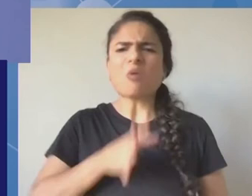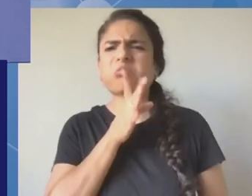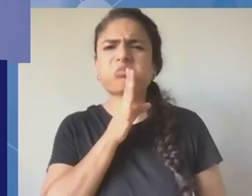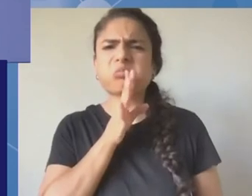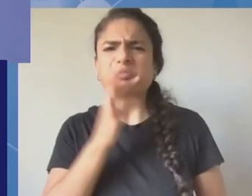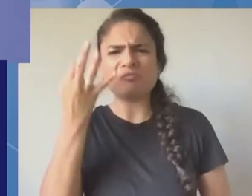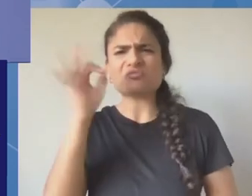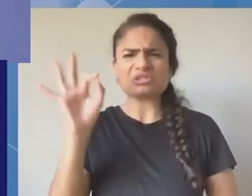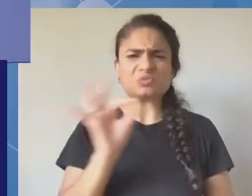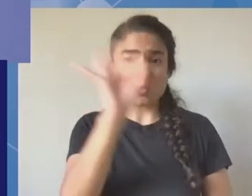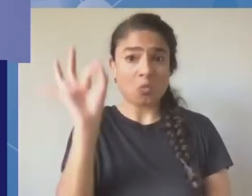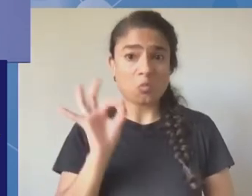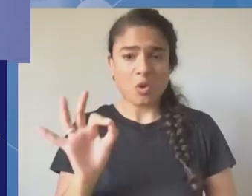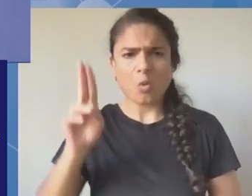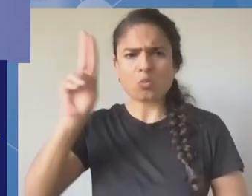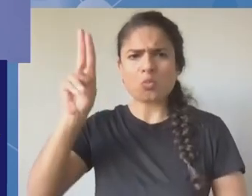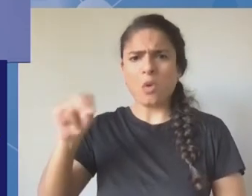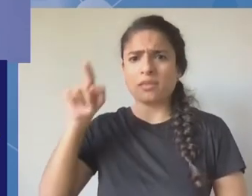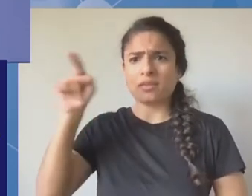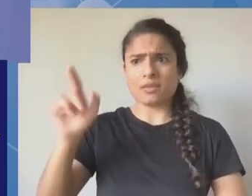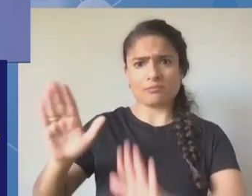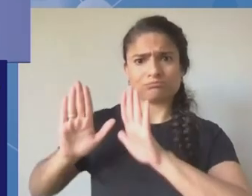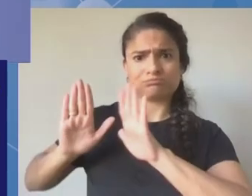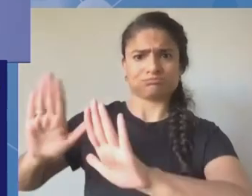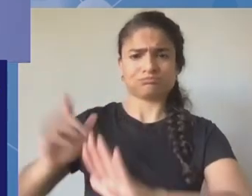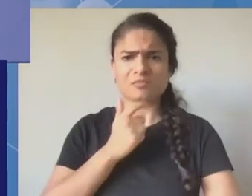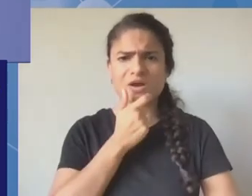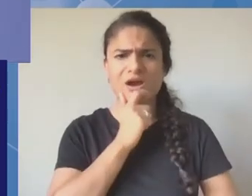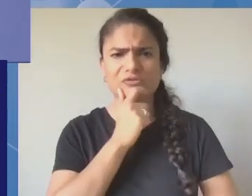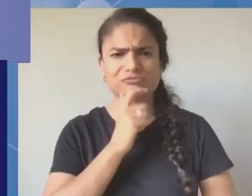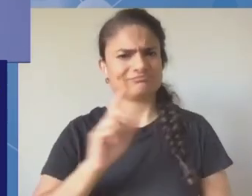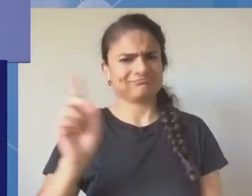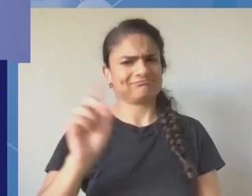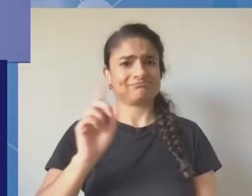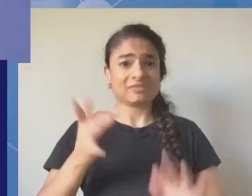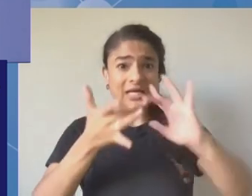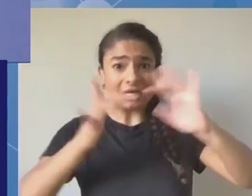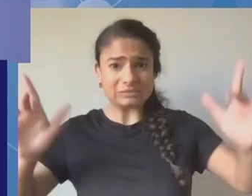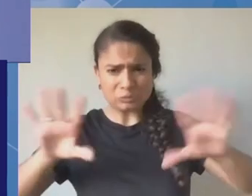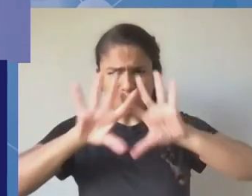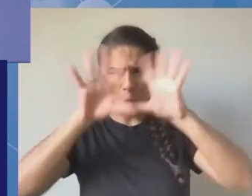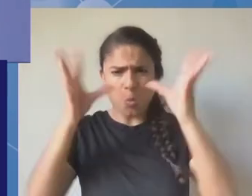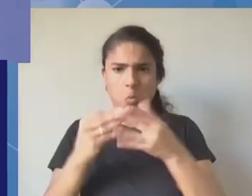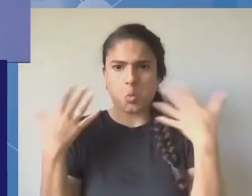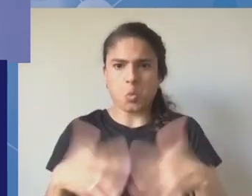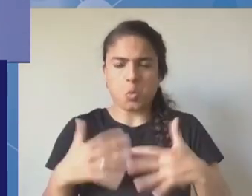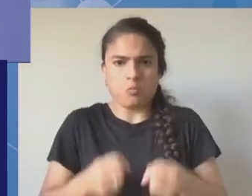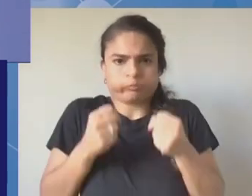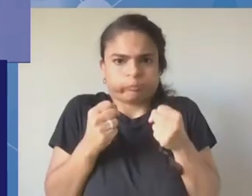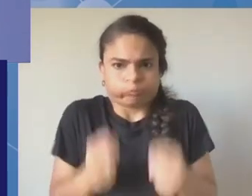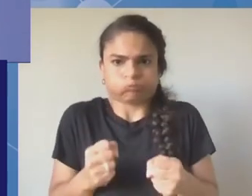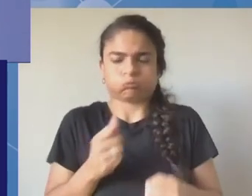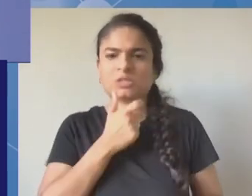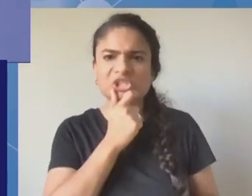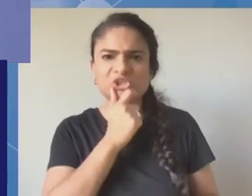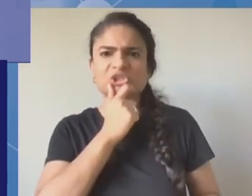普遍的使用。我们会尽量努力把这些语言的使用能够更加的多元化，大家的